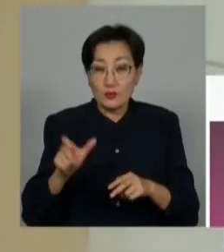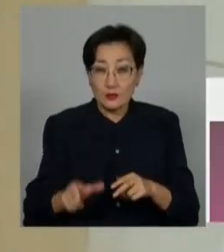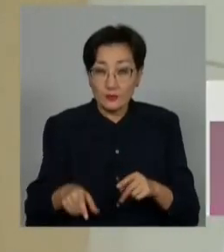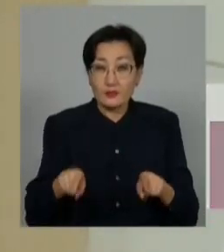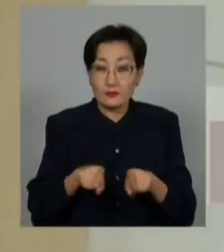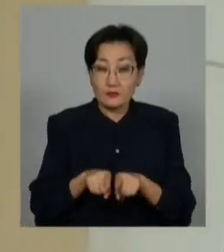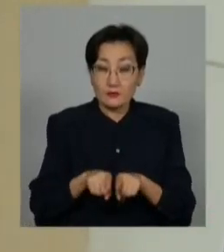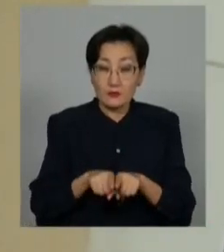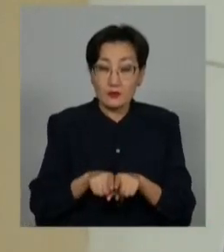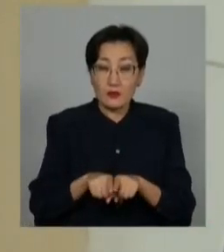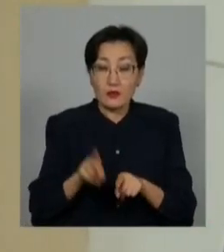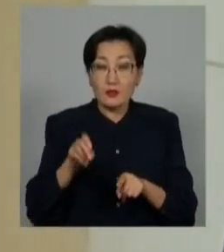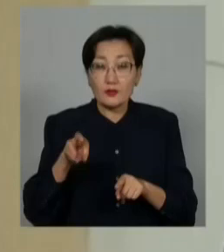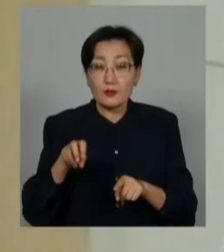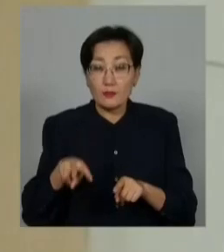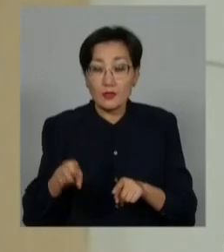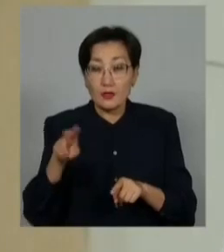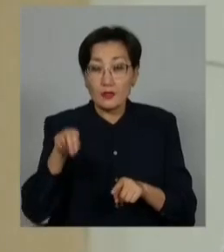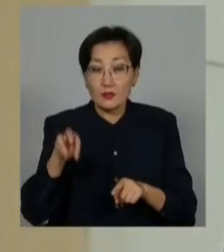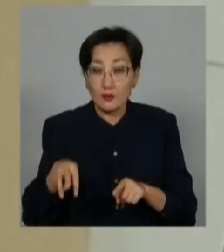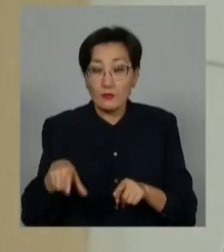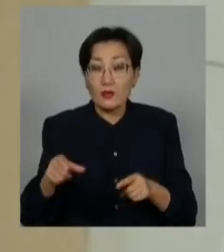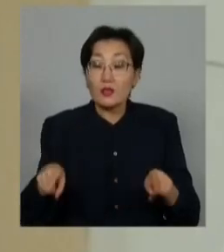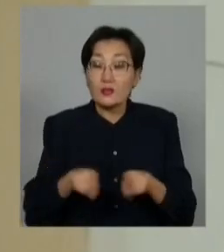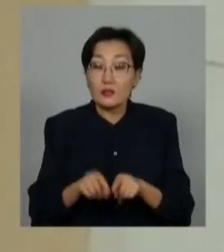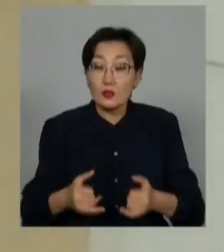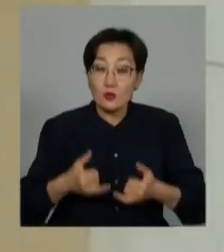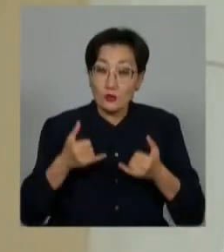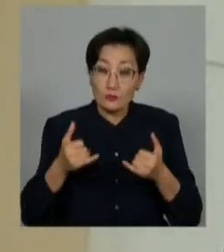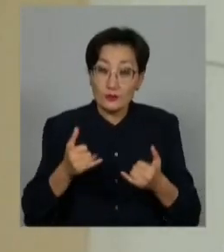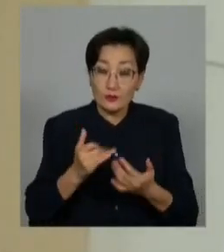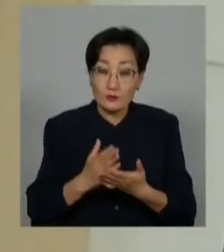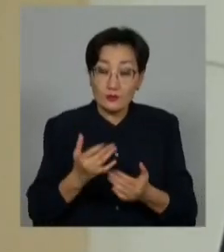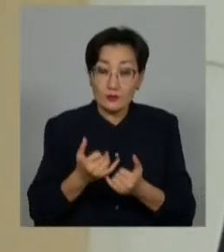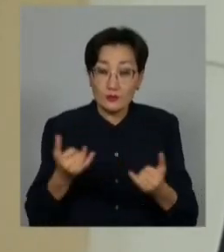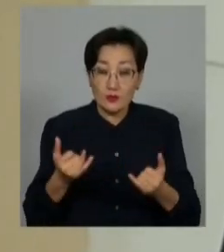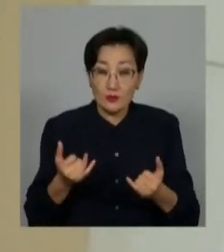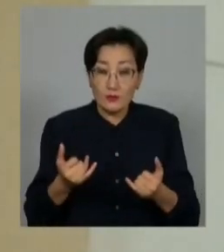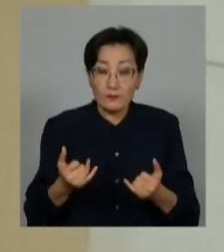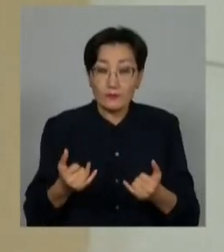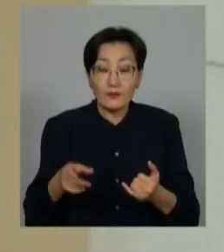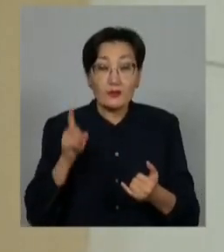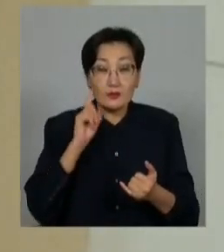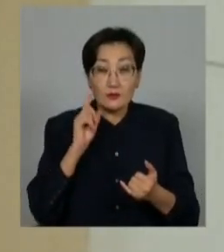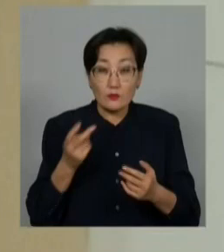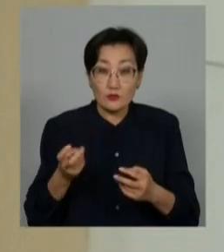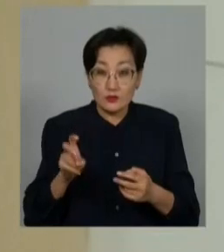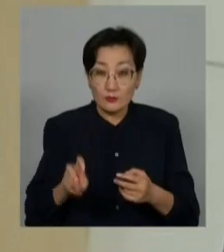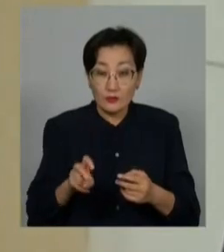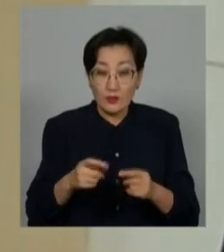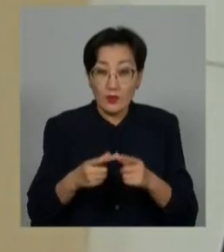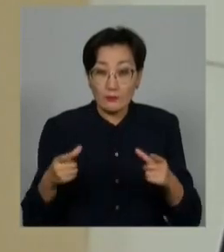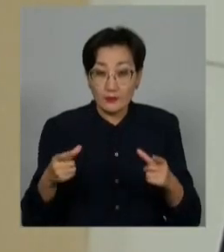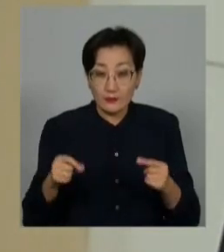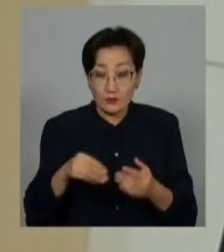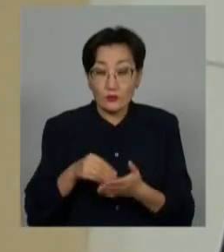ретінде, Кемел Адам ретінде құрметтеп сыйлаймын. Сол үшін сырттай естіп, содан осы жерден кеп, жаңа билетін